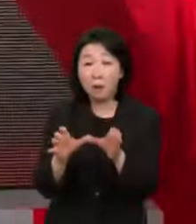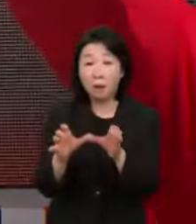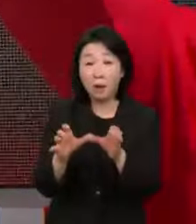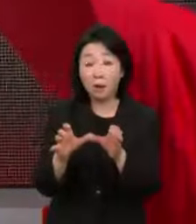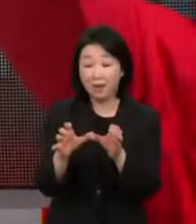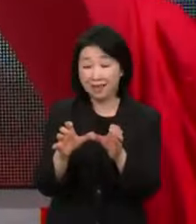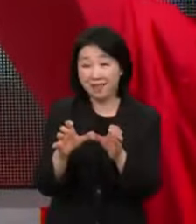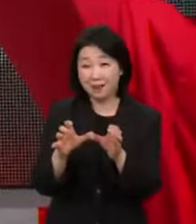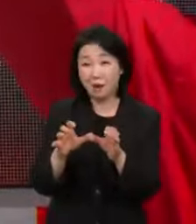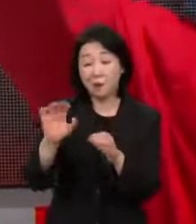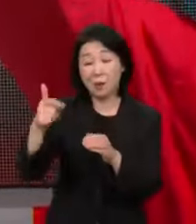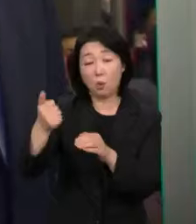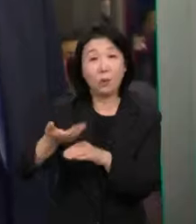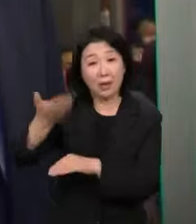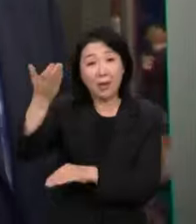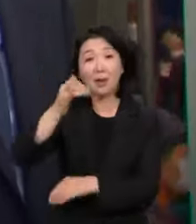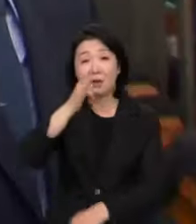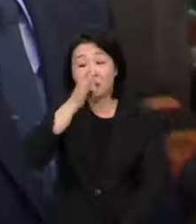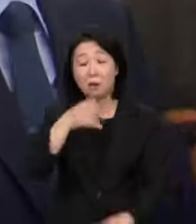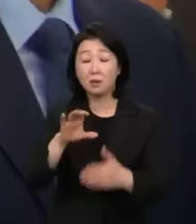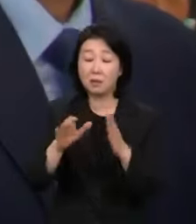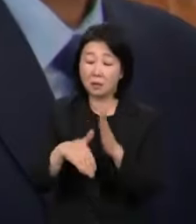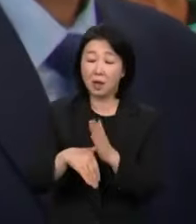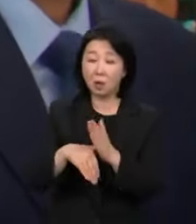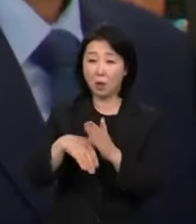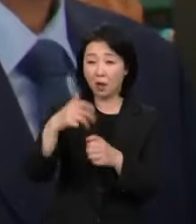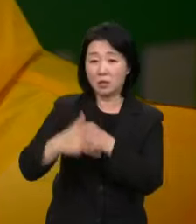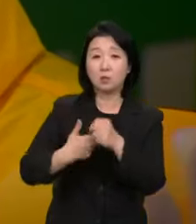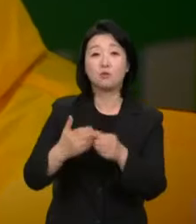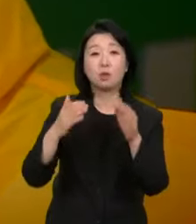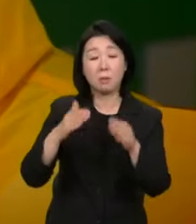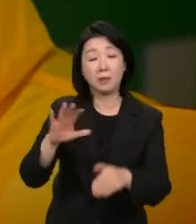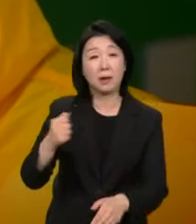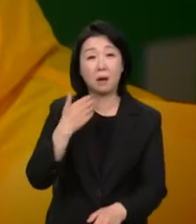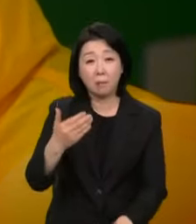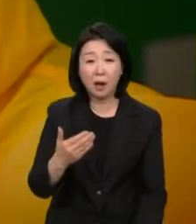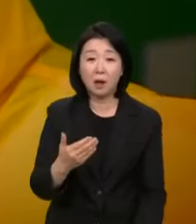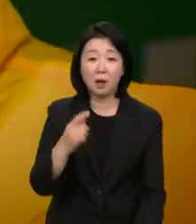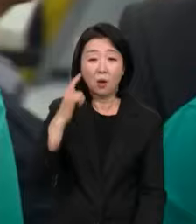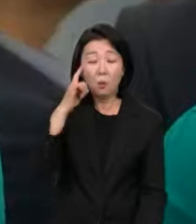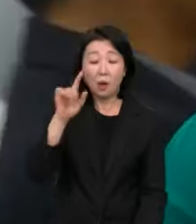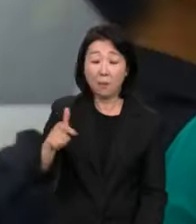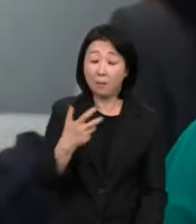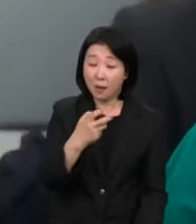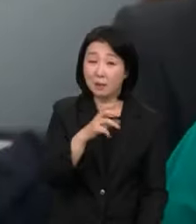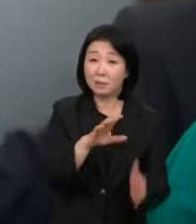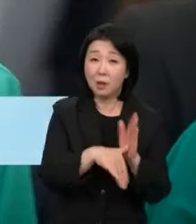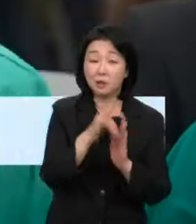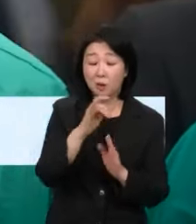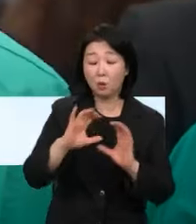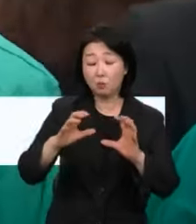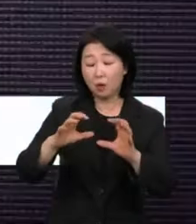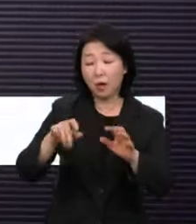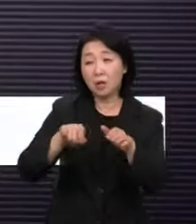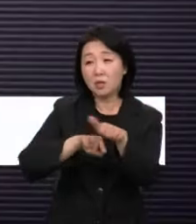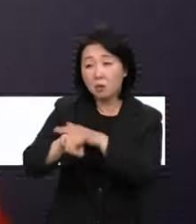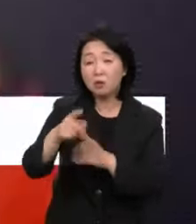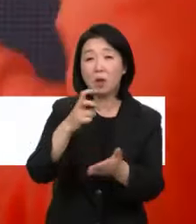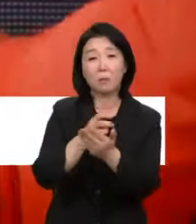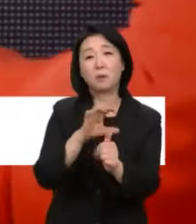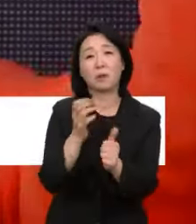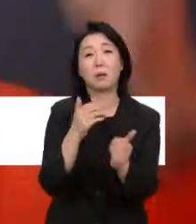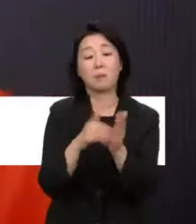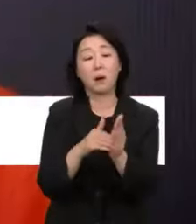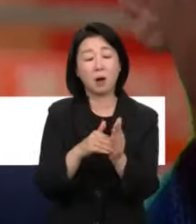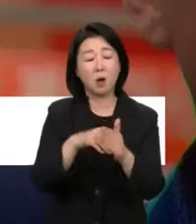다시 제1당으로 복귀합니다. 범야권이 180석 이상까지 차지할 경우 국회 선진화법의 제약이 풀리면서